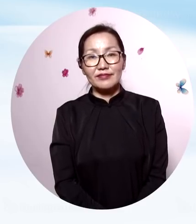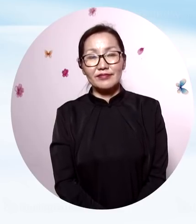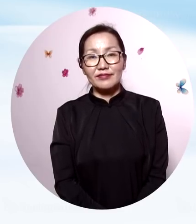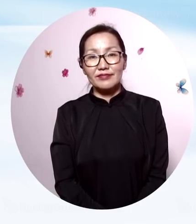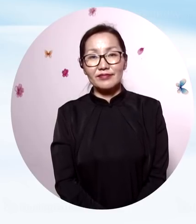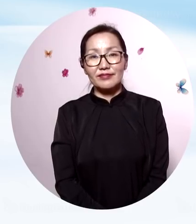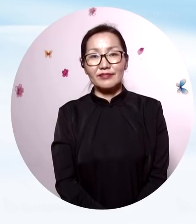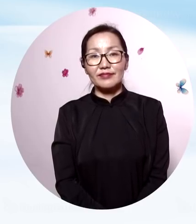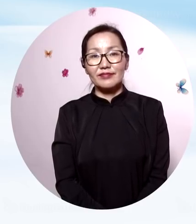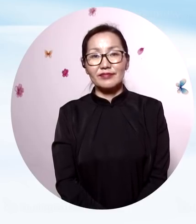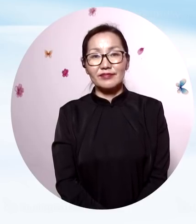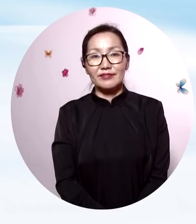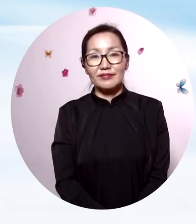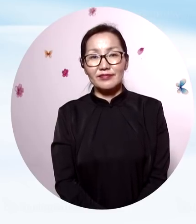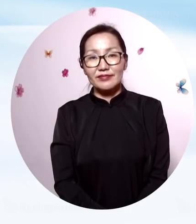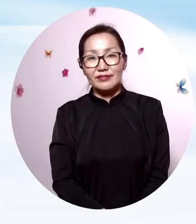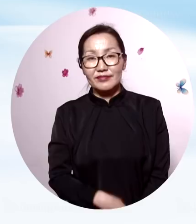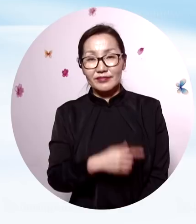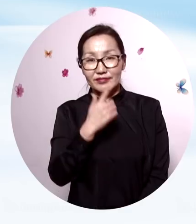Эхтэр минь гарч байгаа.